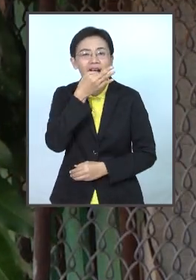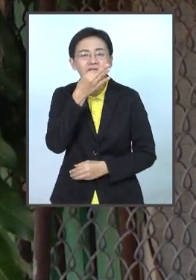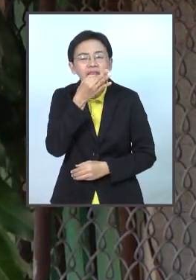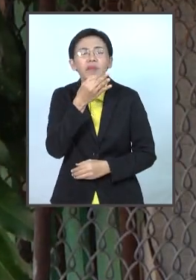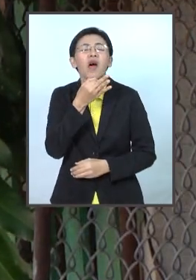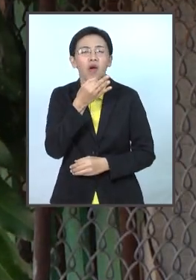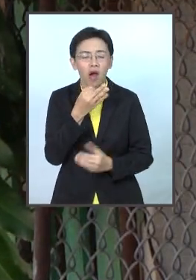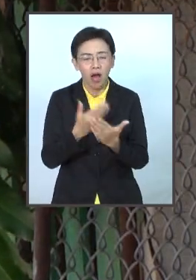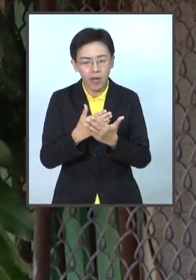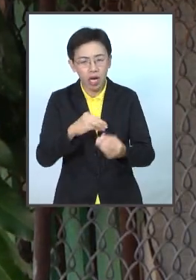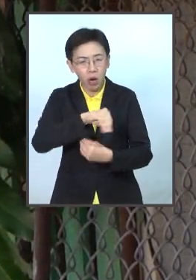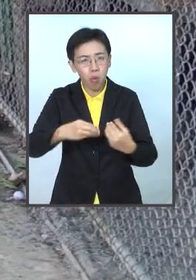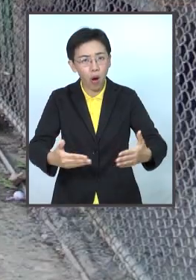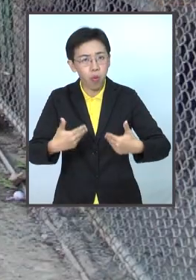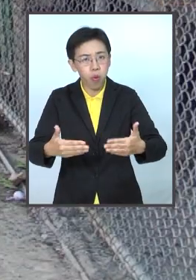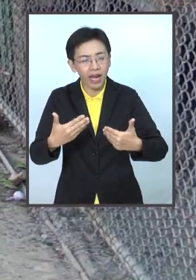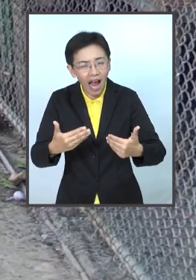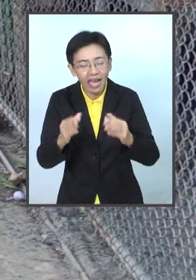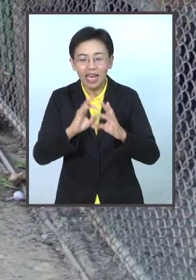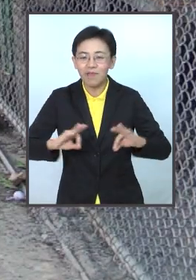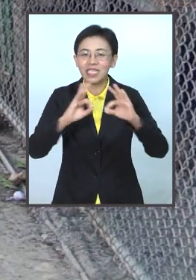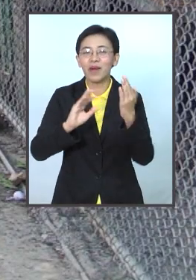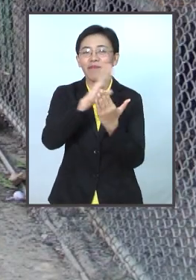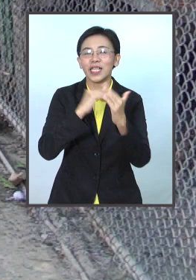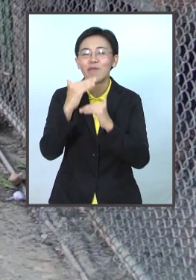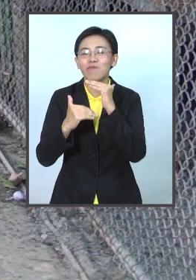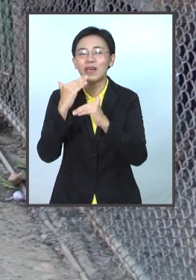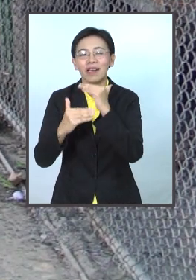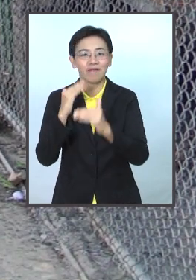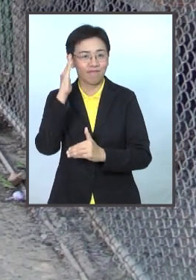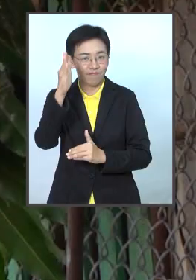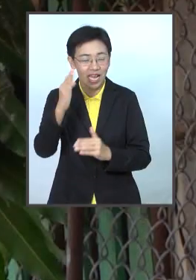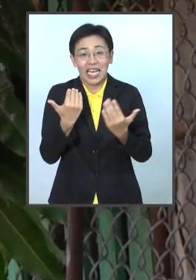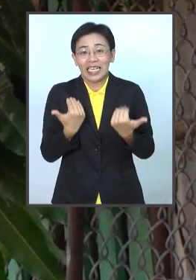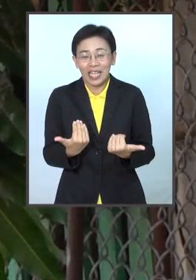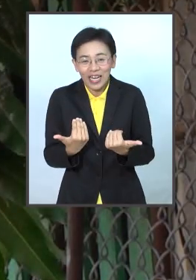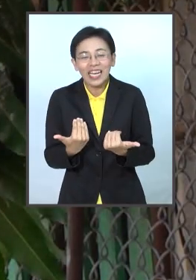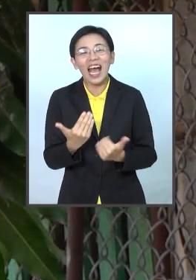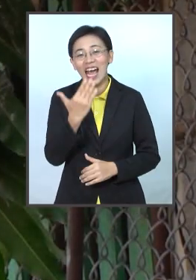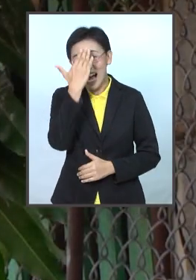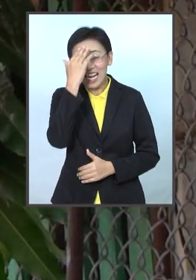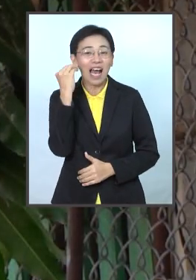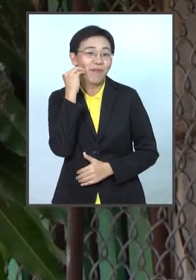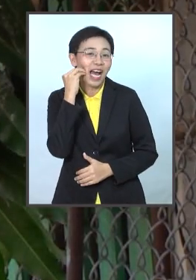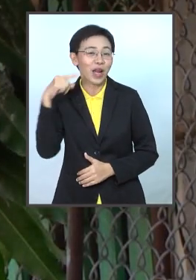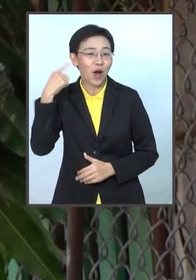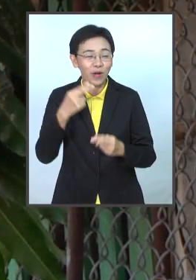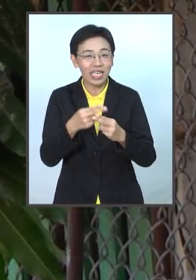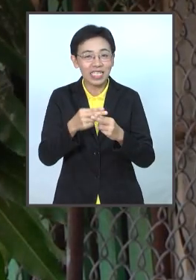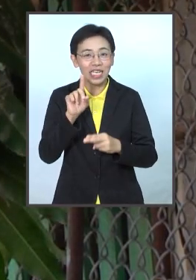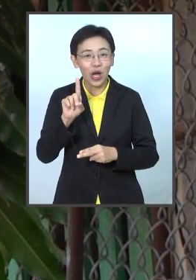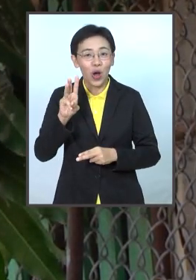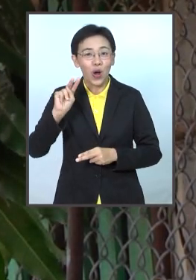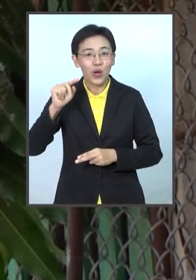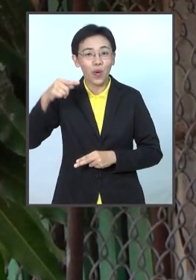ชีพลดภาระสร้างรายได้และยังเป็นกำลังสำคัญให้กับประเทศชาติต่อไปค่ะ และตอนนี้นะคะผมอยู่ที่หน้าบ้านของคุณดวง